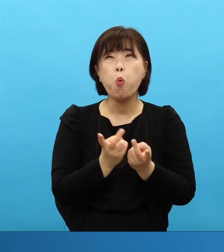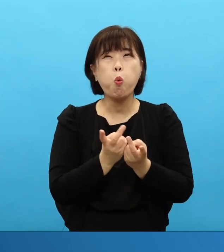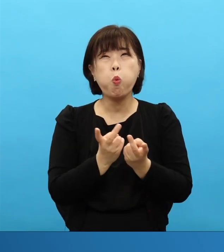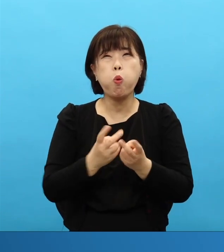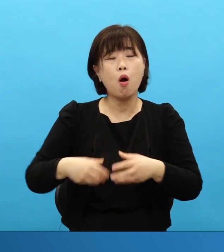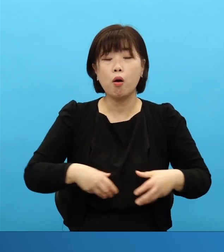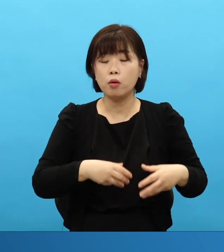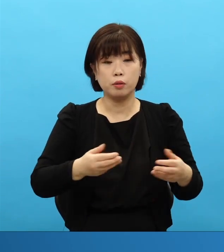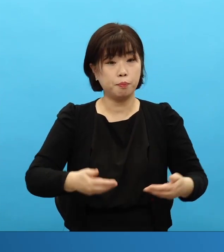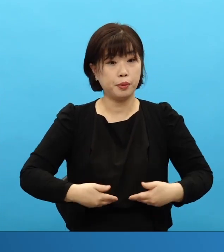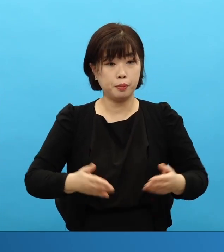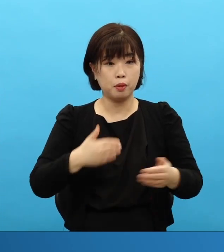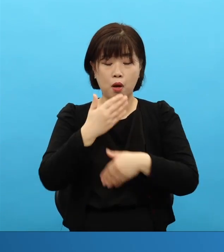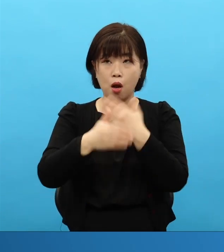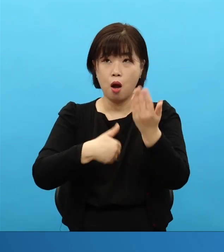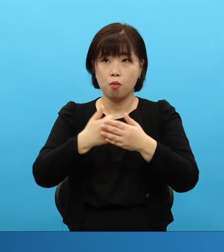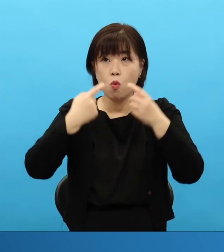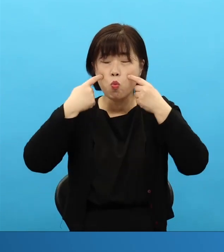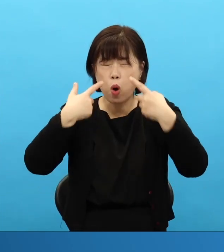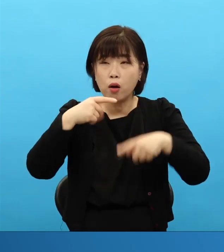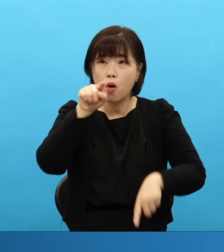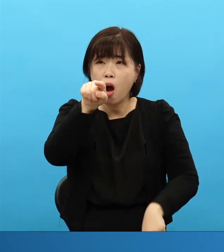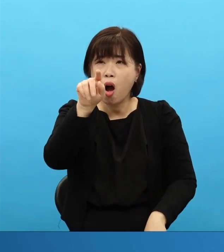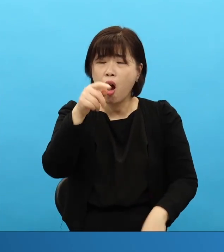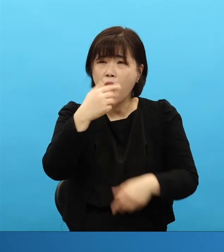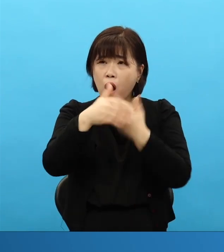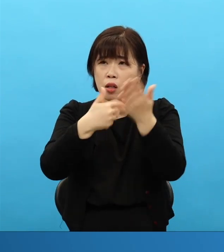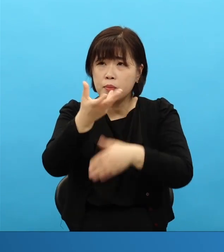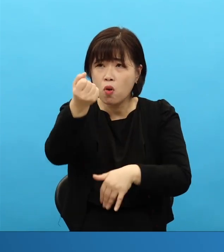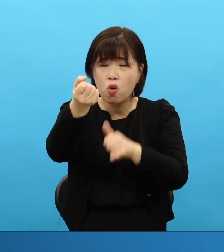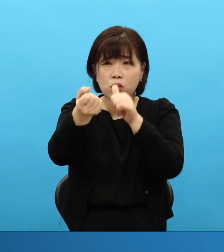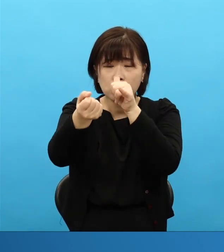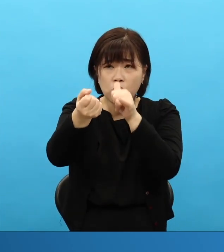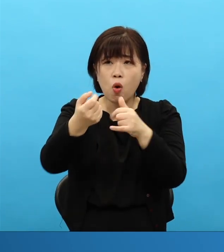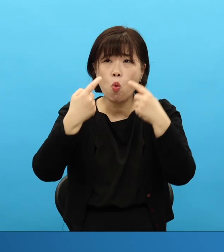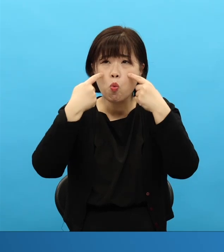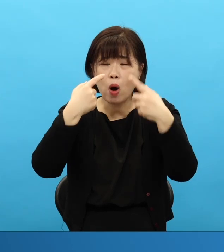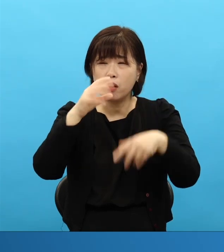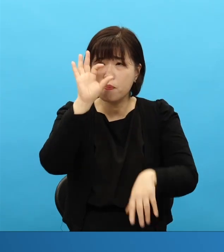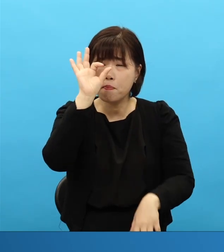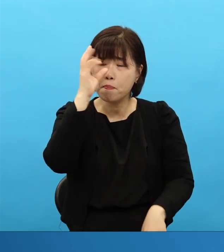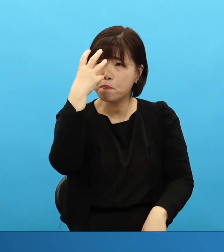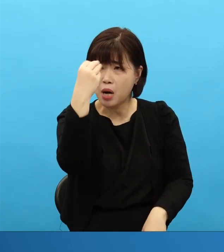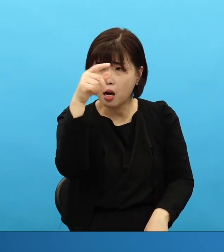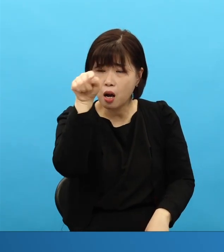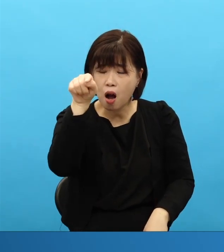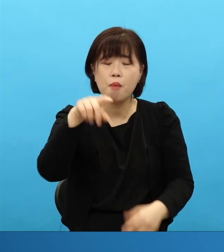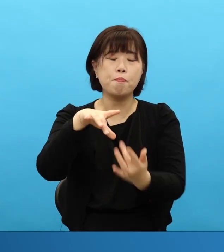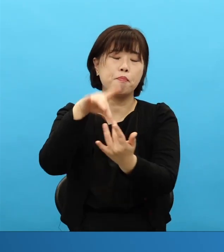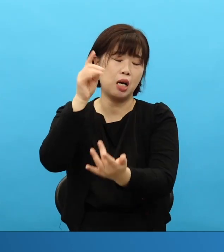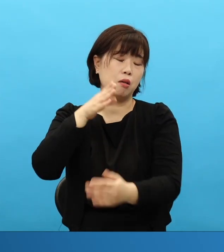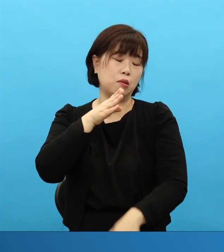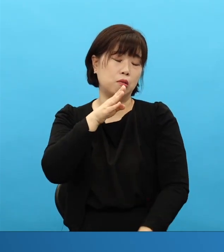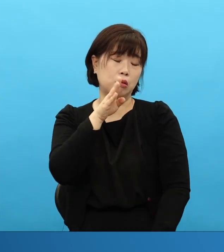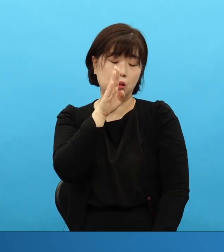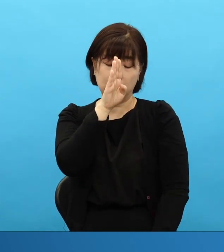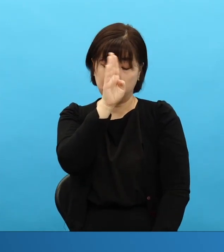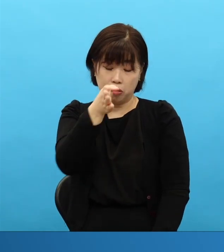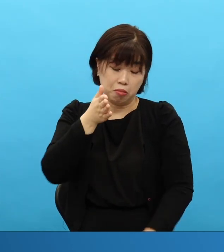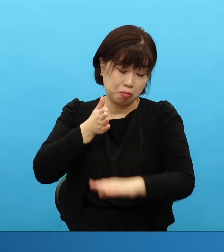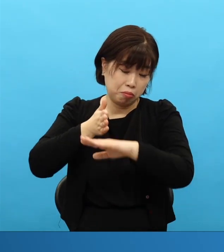것이 보이는데 그거 선택하면 되는 거예요. Because you see the things of God. That's what you choose. 예레미야 1장 5절에 네가 태에